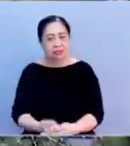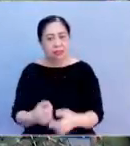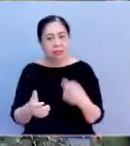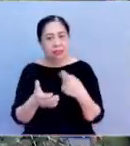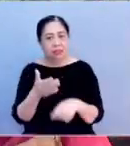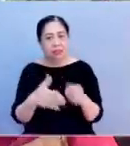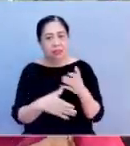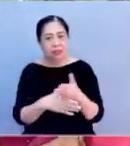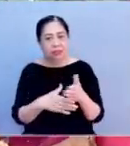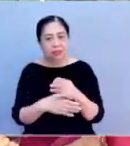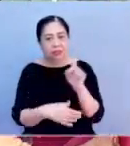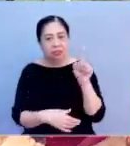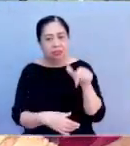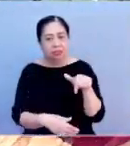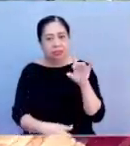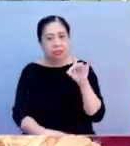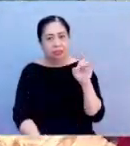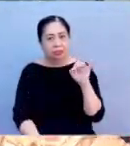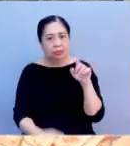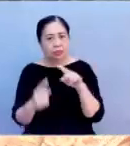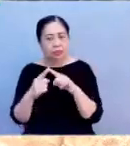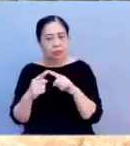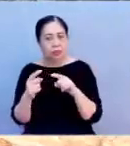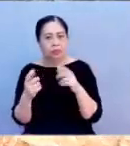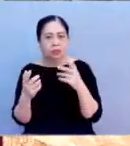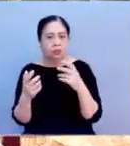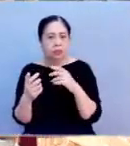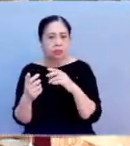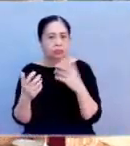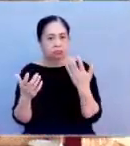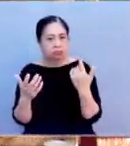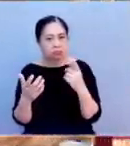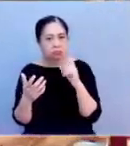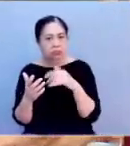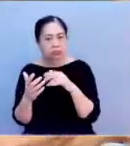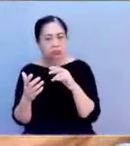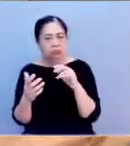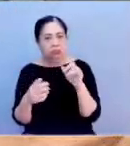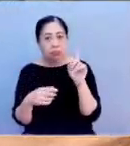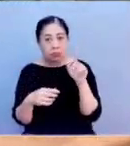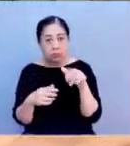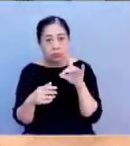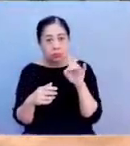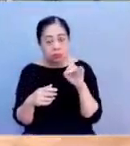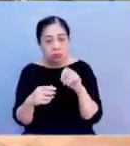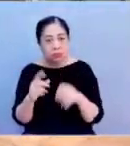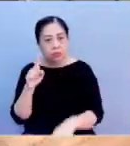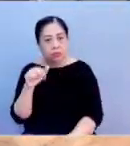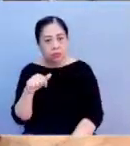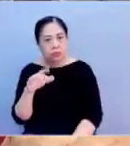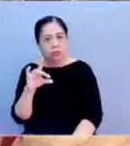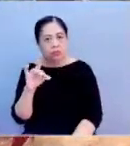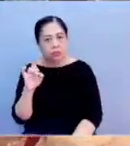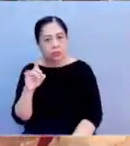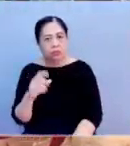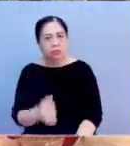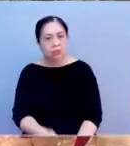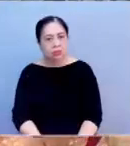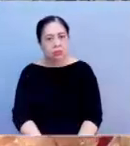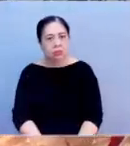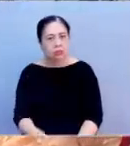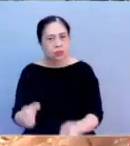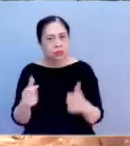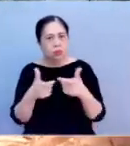ay 1,800. Ito? Ito, ano to? 1,800 po. 1,800? Ito? 1,800 din. 1,800 din. Kasi itong matataas na ito. Pero yung mga mas malalaki.